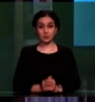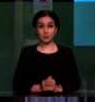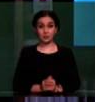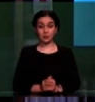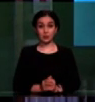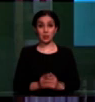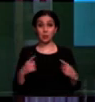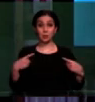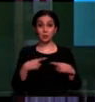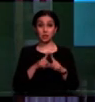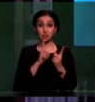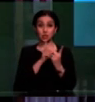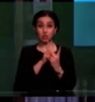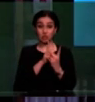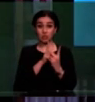пересечение